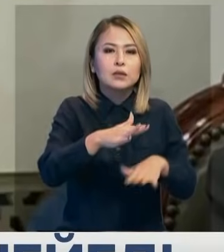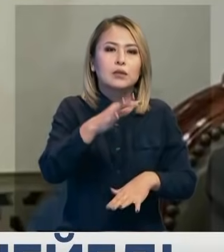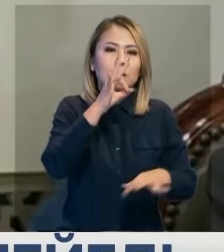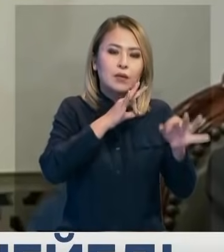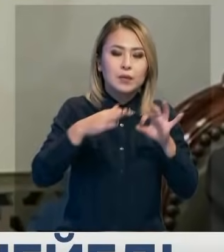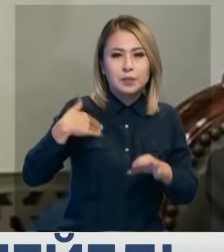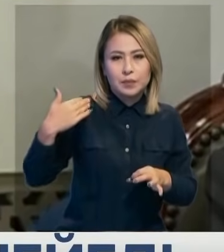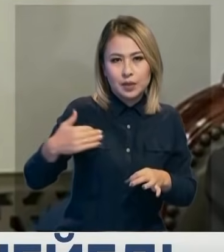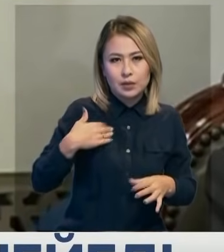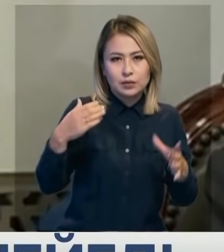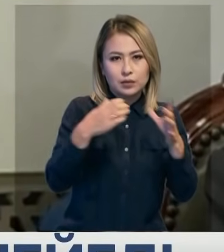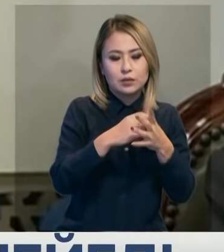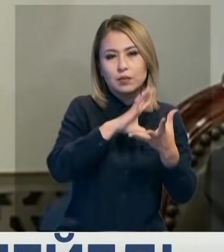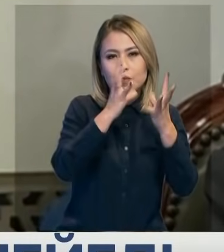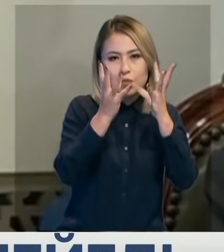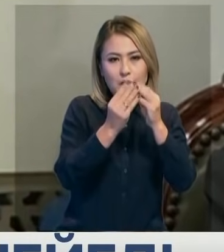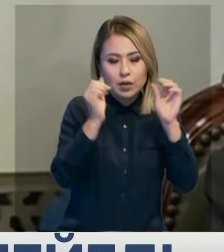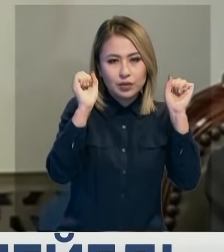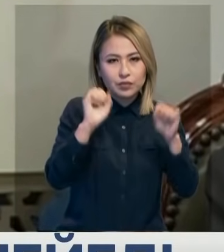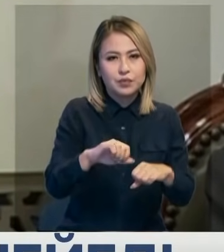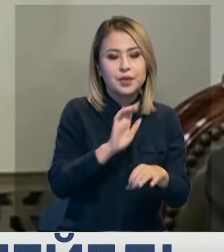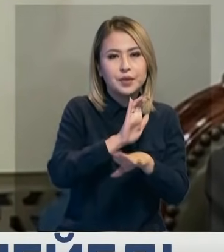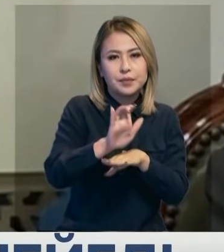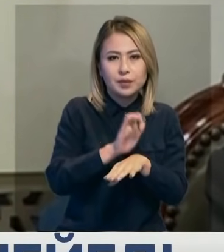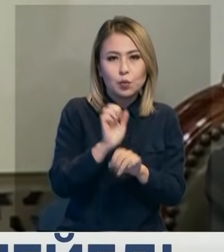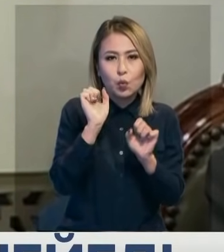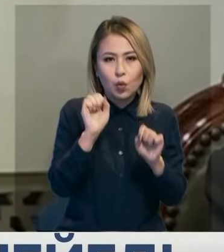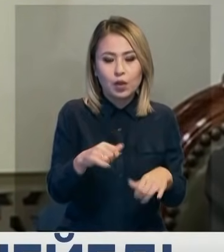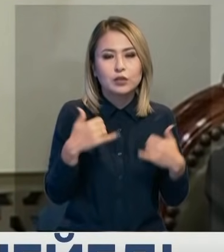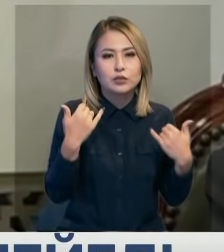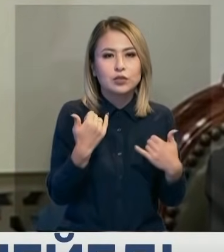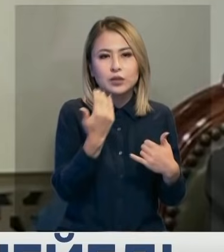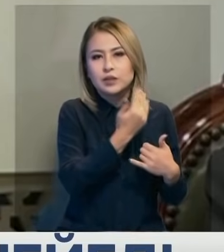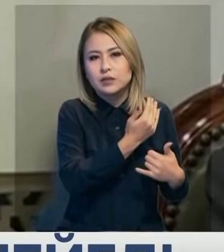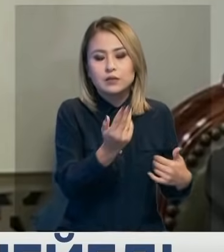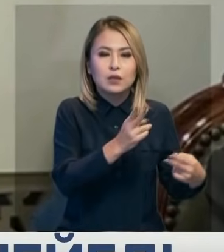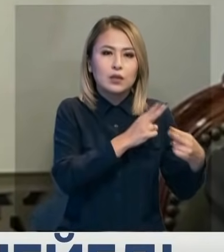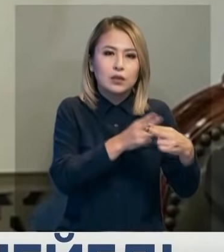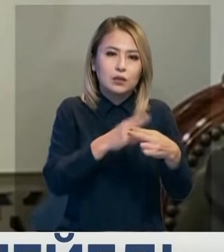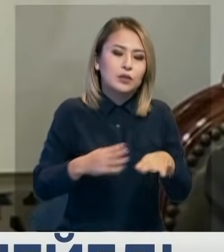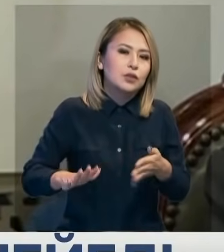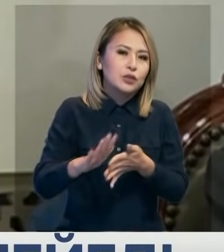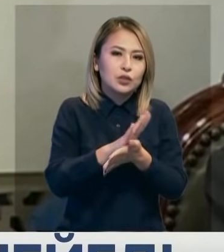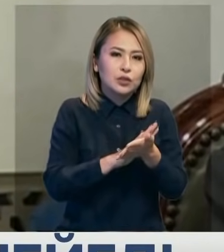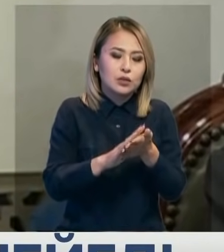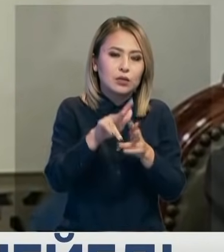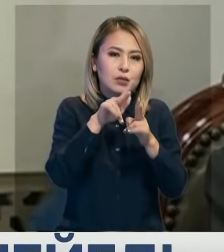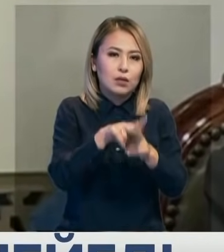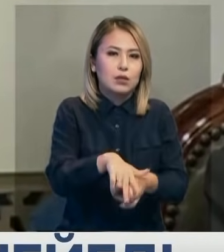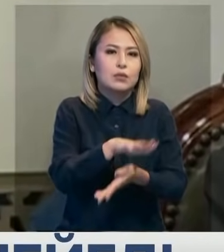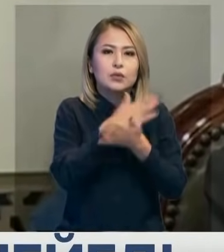пен көкөністің барлық түрін біздің елден импорттай алады. Бұл тұрғыда оларға кеден жағынан ешқандай талап